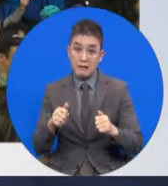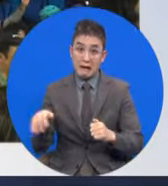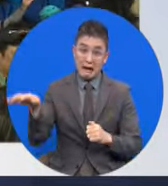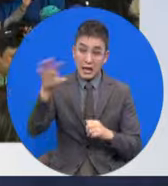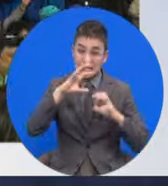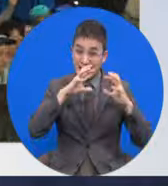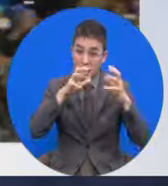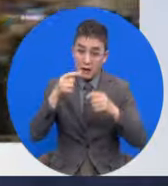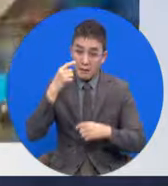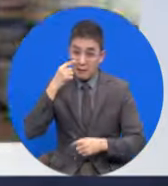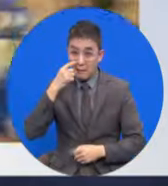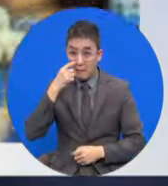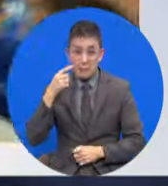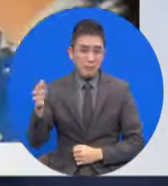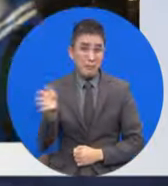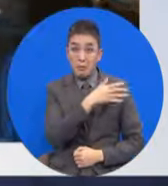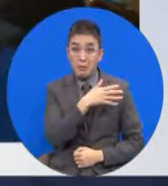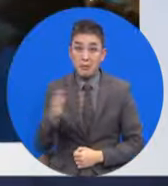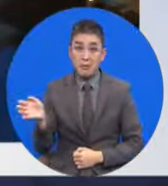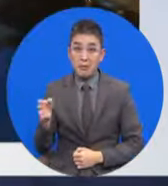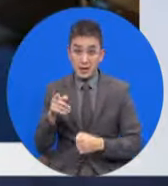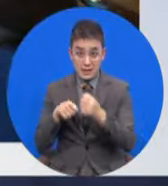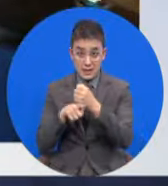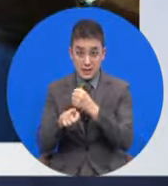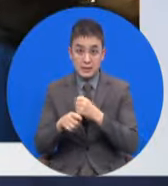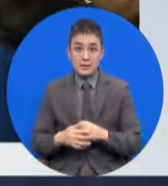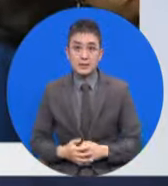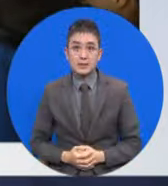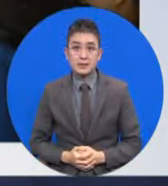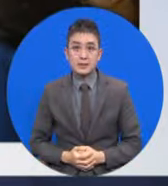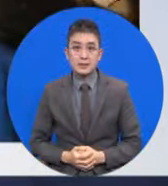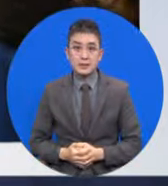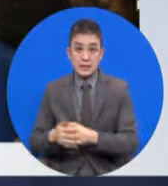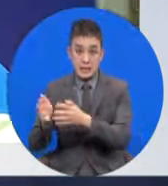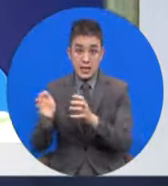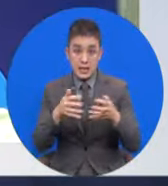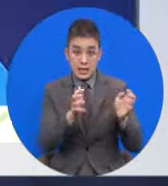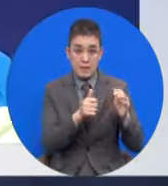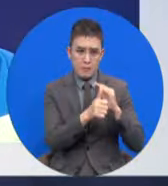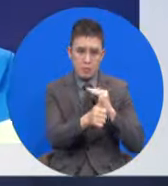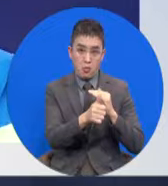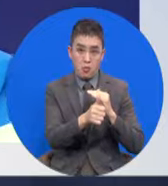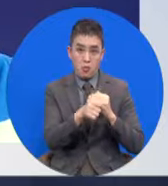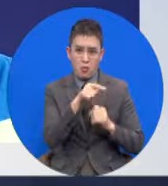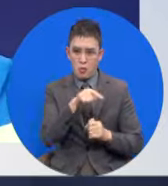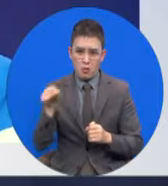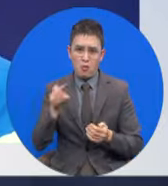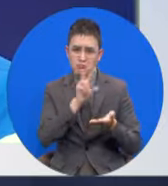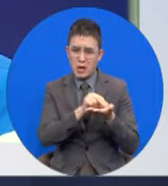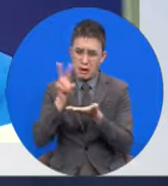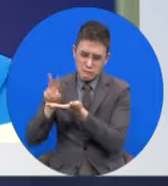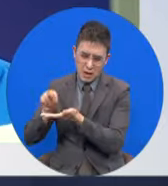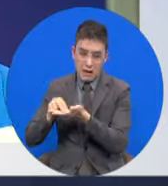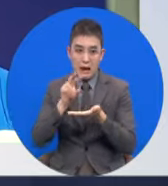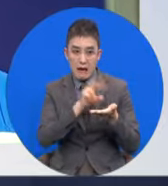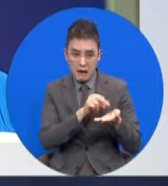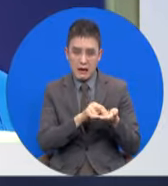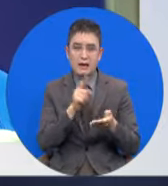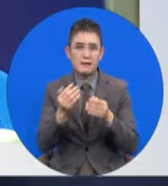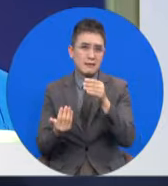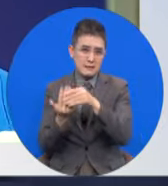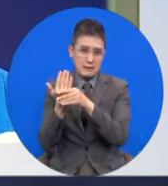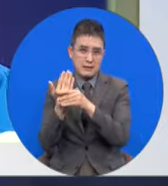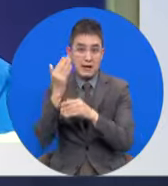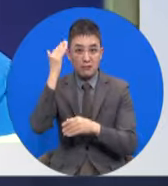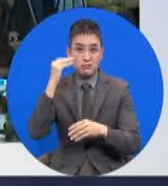아주 드문 그런 심판론입니다. 그 이유는 역시 양당의 대표가 문제가 많은 탈도 많은 사람이었기 때문에 이런 이야기가 나왔다.